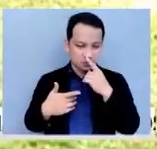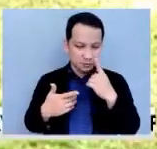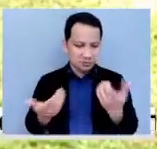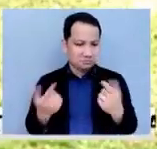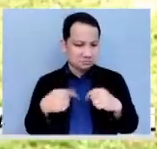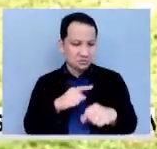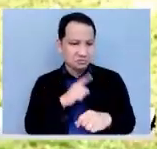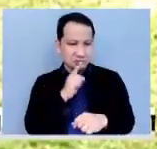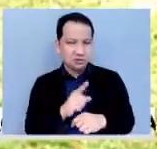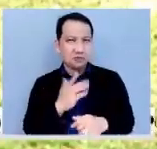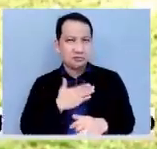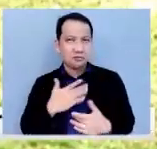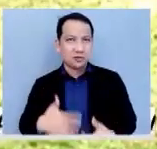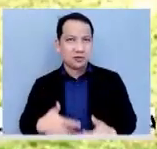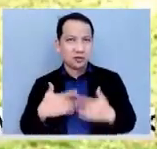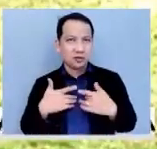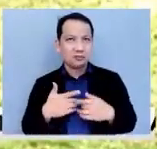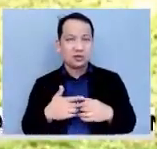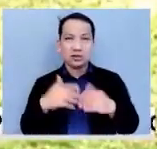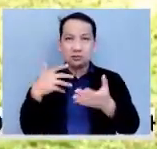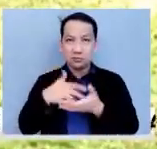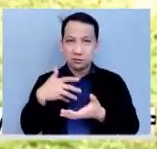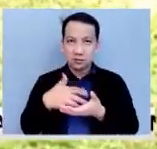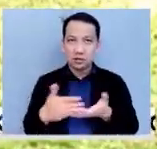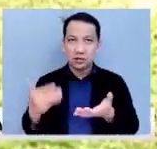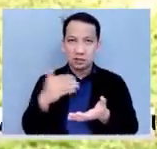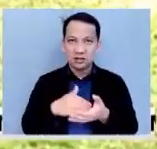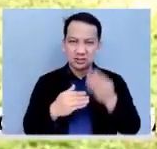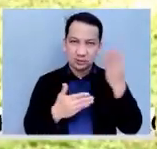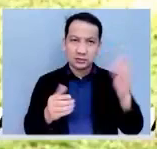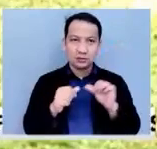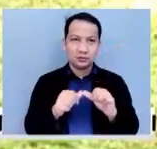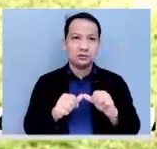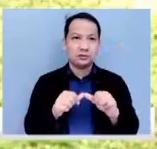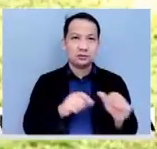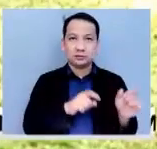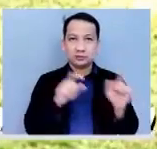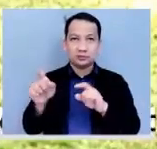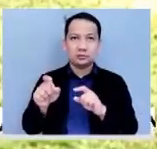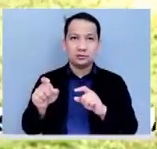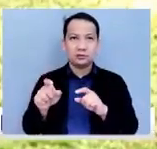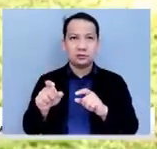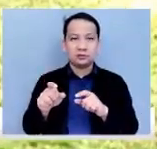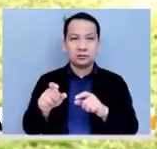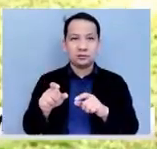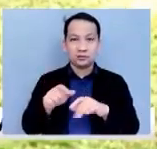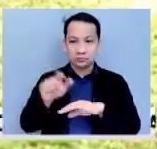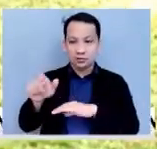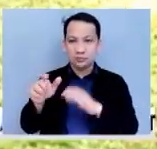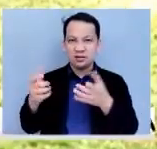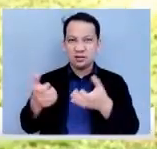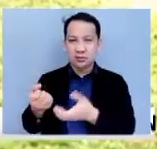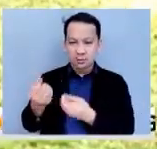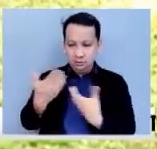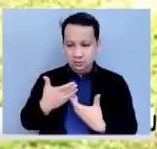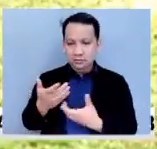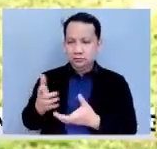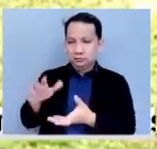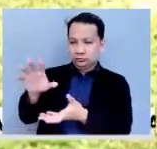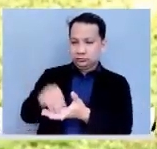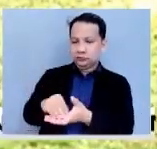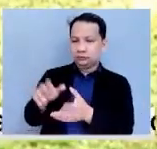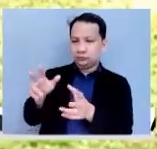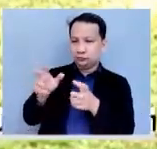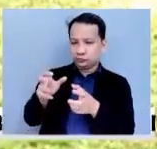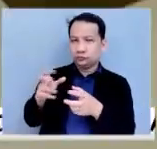ko po yung buhay na yun. Ako'y nag-aral ulit hanggang sa nakarating ako sa tahanan walang hagdanan. Na-inspired ako sa kanila. At